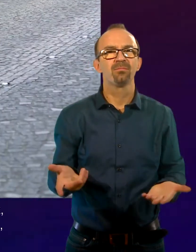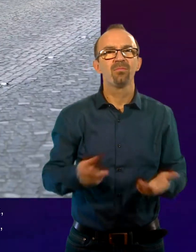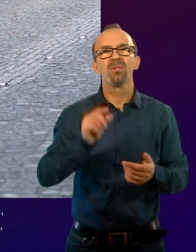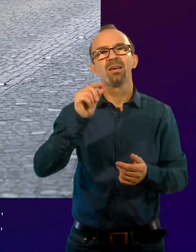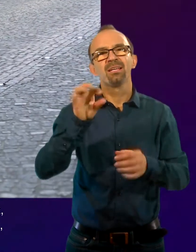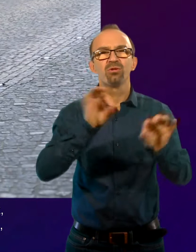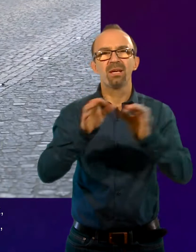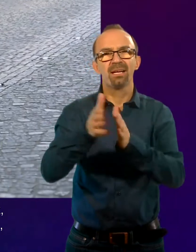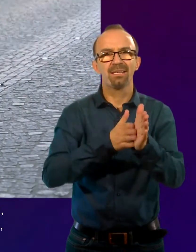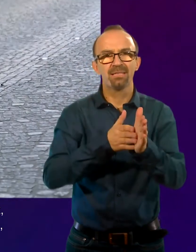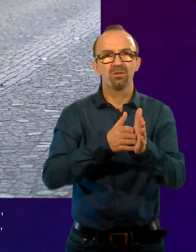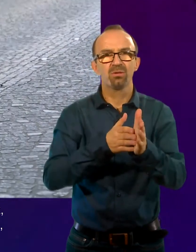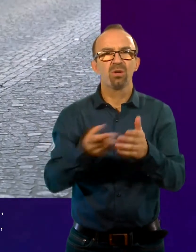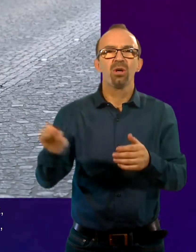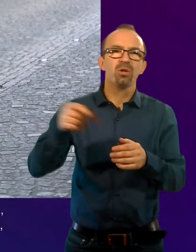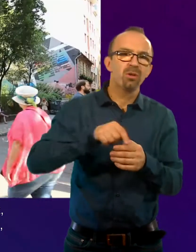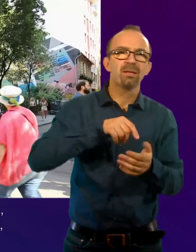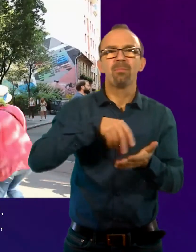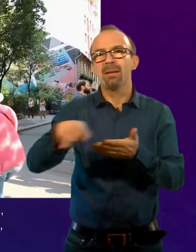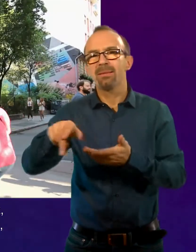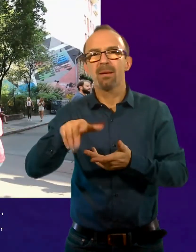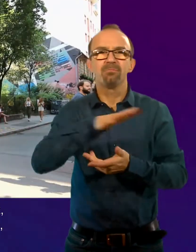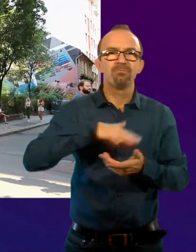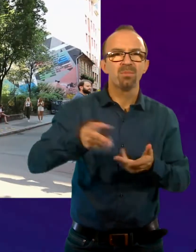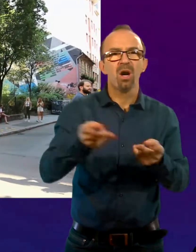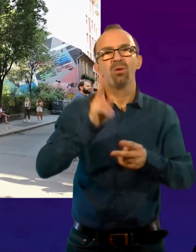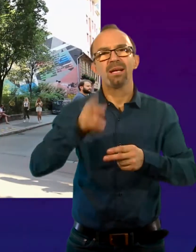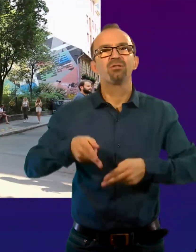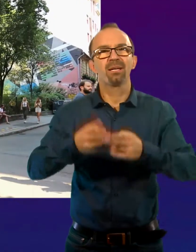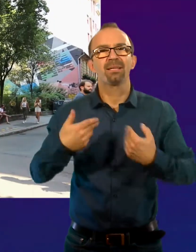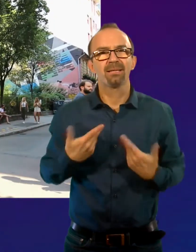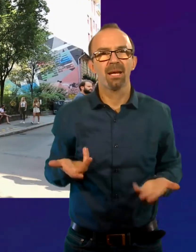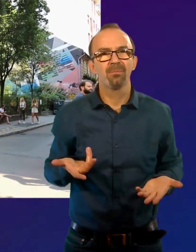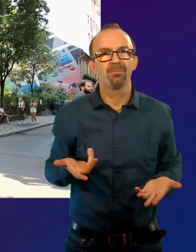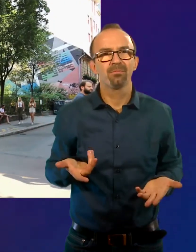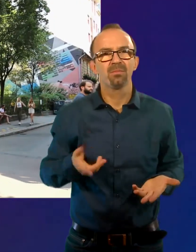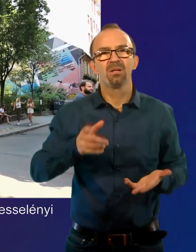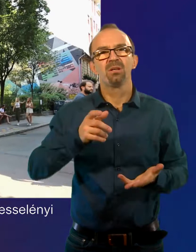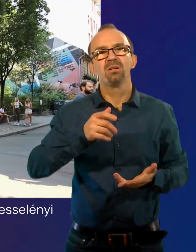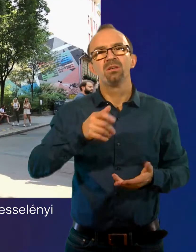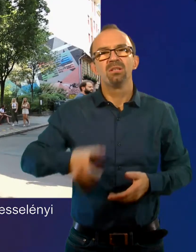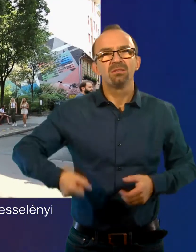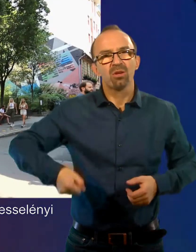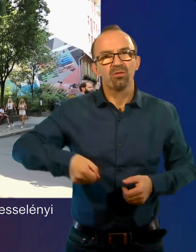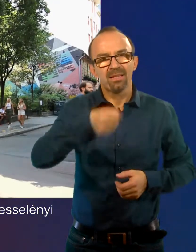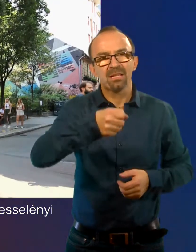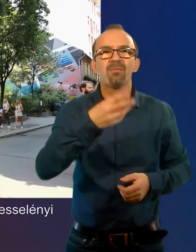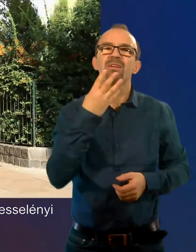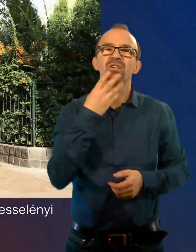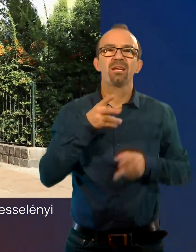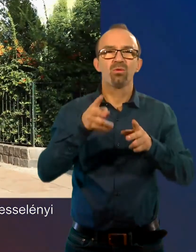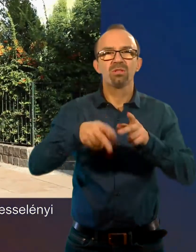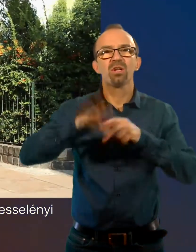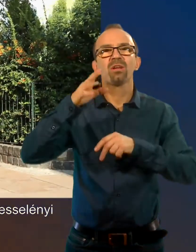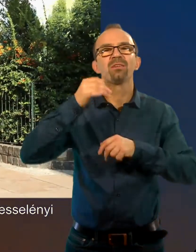Kis ügyekkel kezdődött az egész, csak jöttem, mentem a környéken, és ahol kellett, segítettem. Hazacipeltem a szatyrot egy néninek a